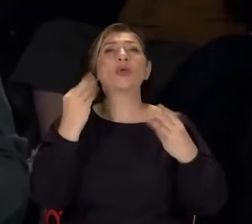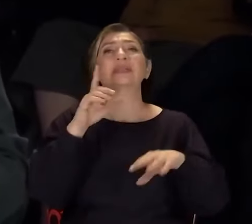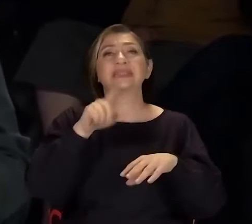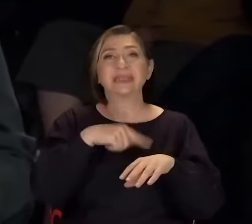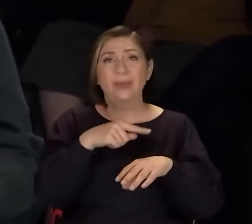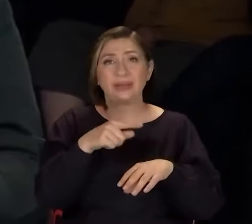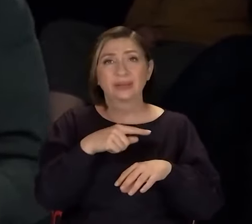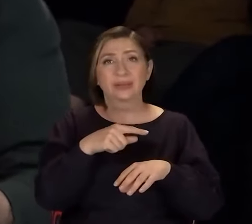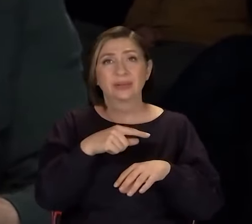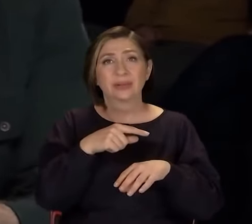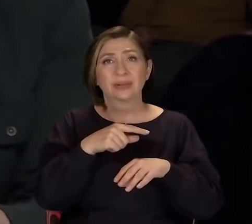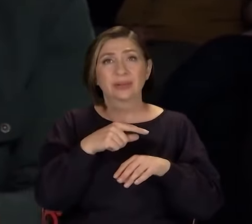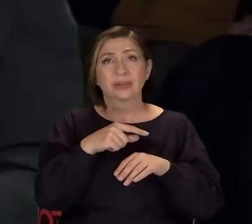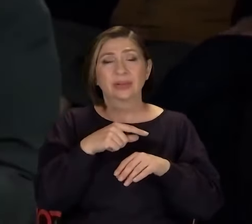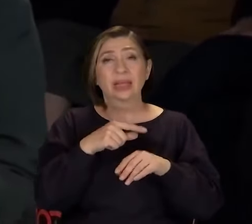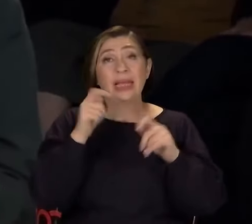zaman